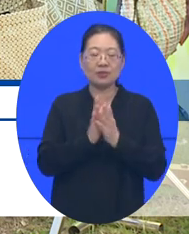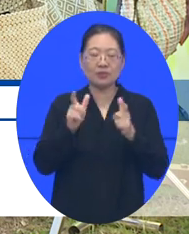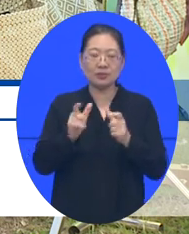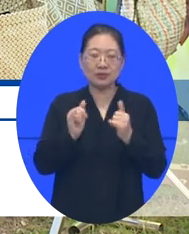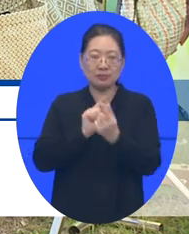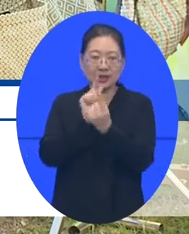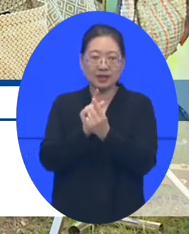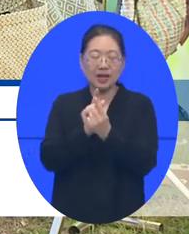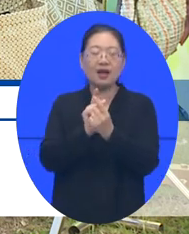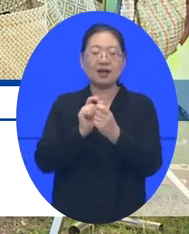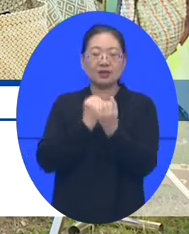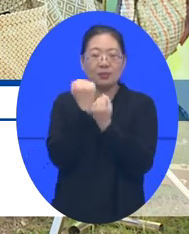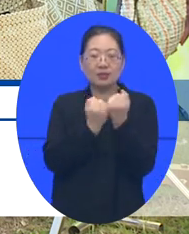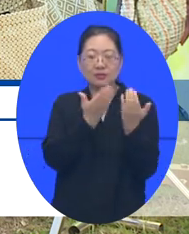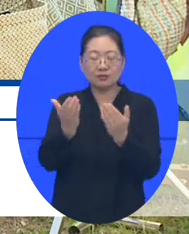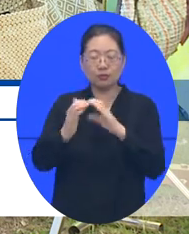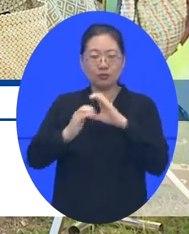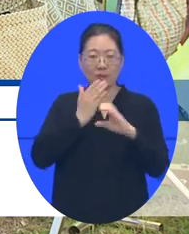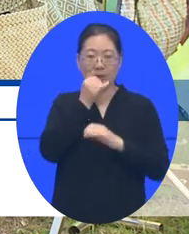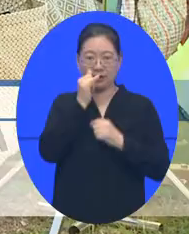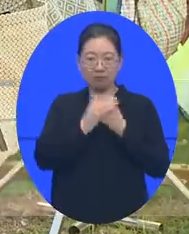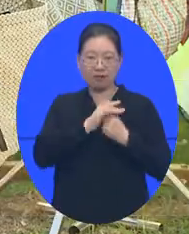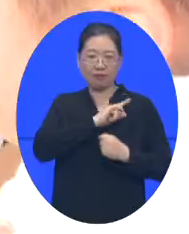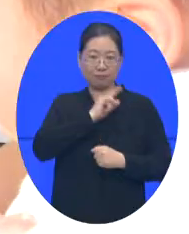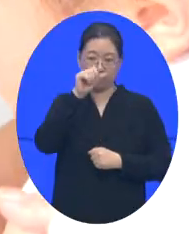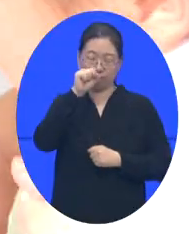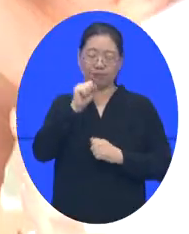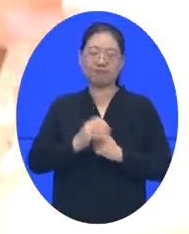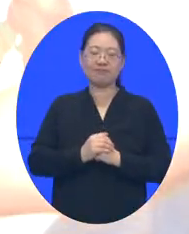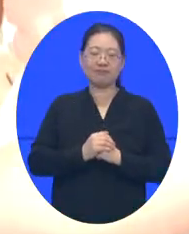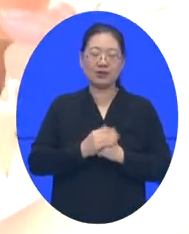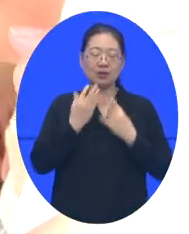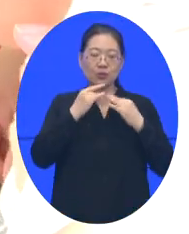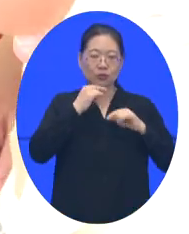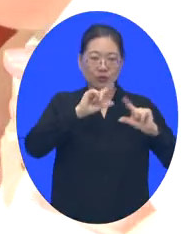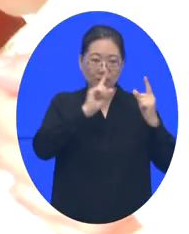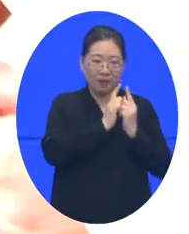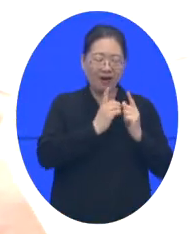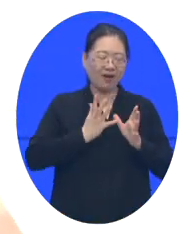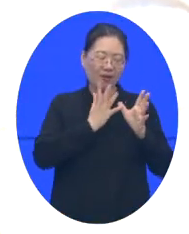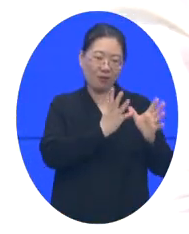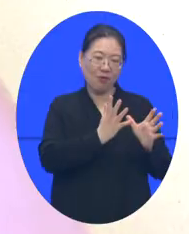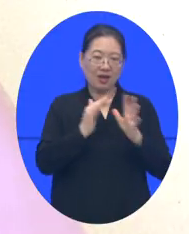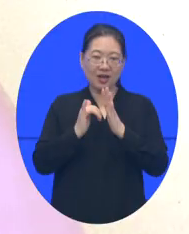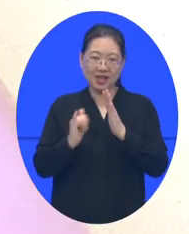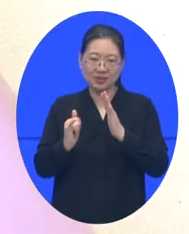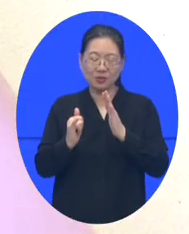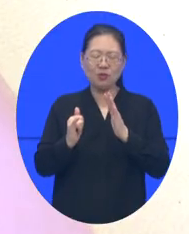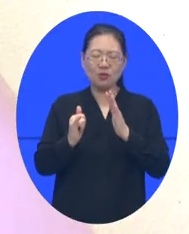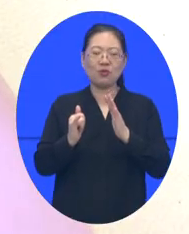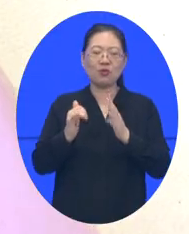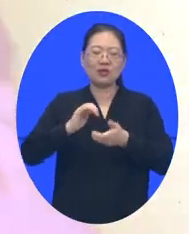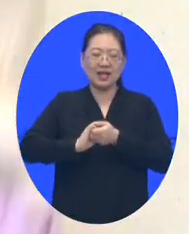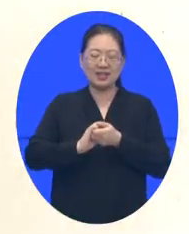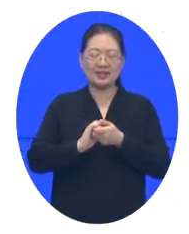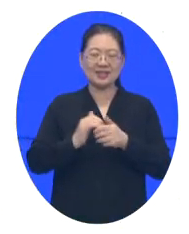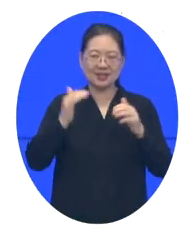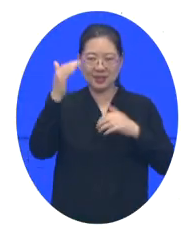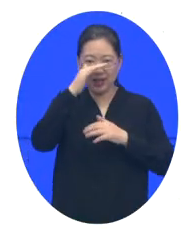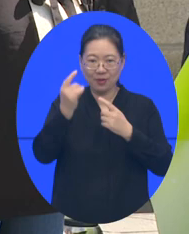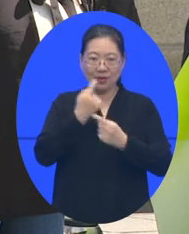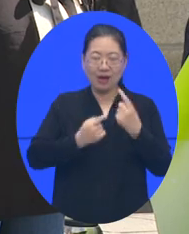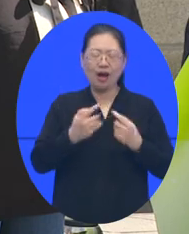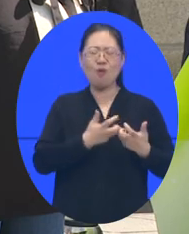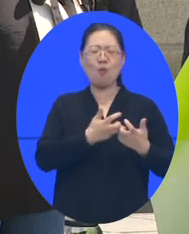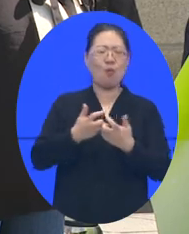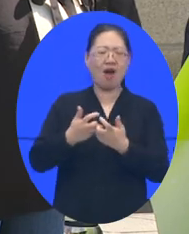드리고 같이 소통할 수 있다는 점이 가장 좋았던 것 같아요. 주말을 맞아 나들이 나온 가족 단위 관람객들이 몰리면서 발 디딜